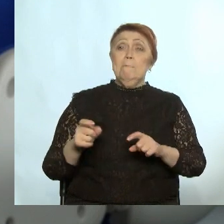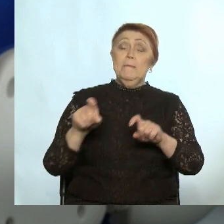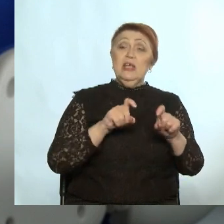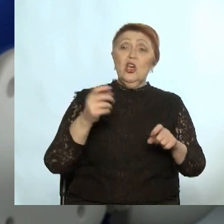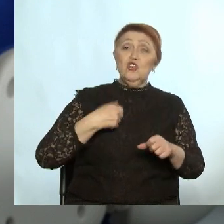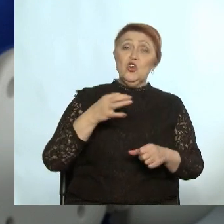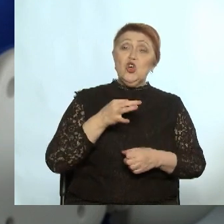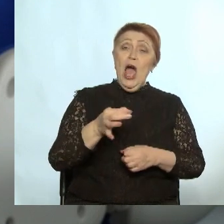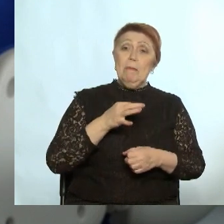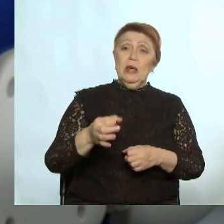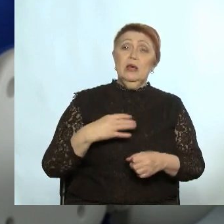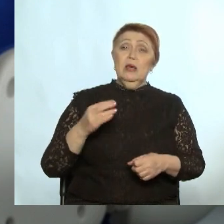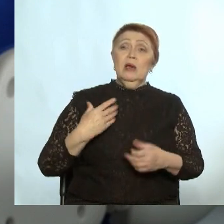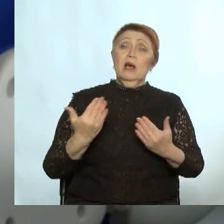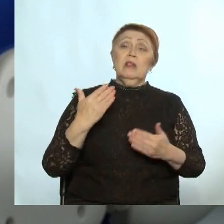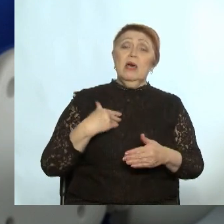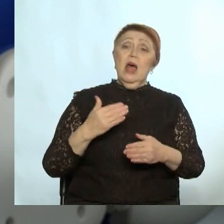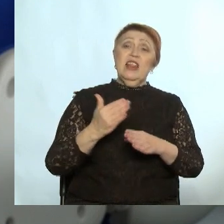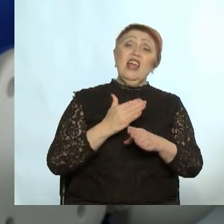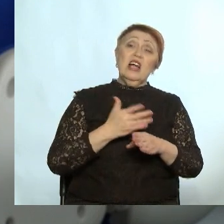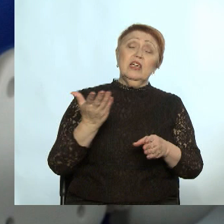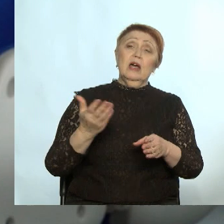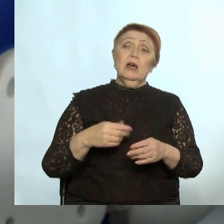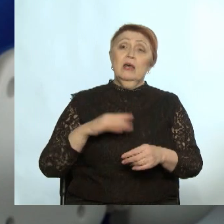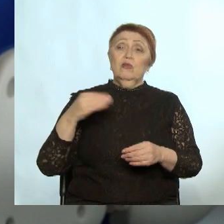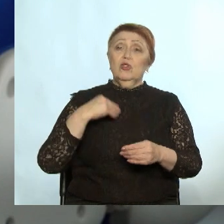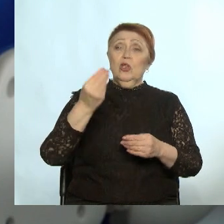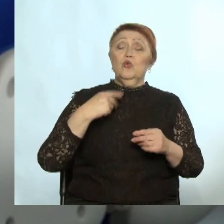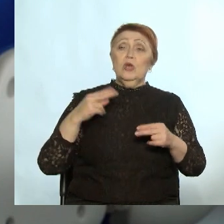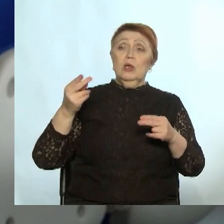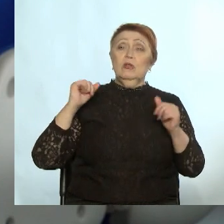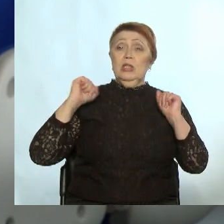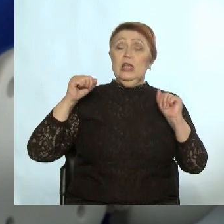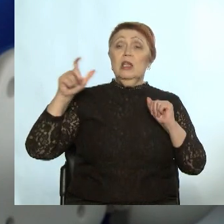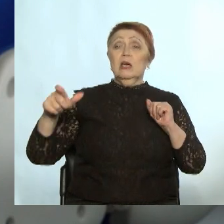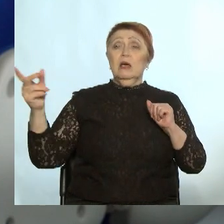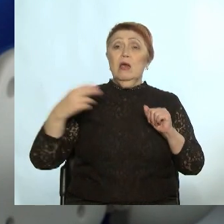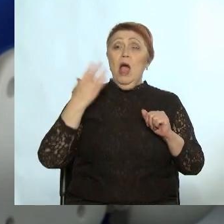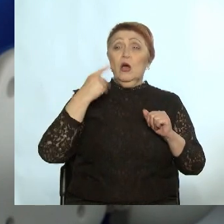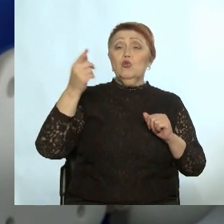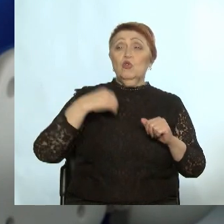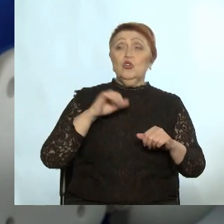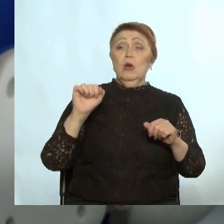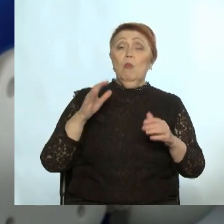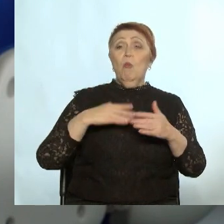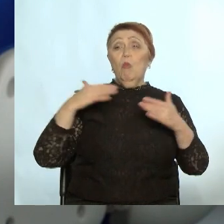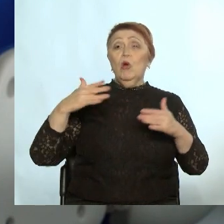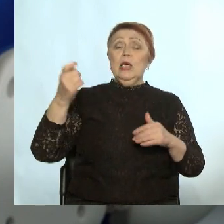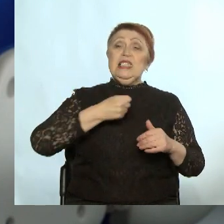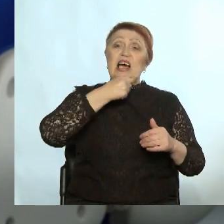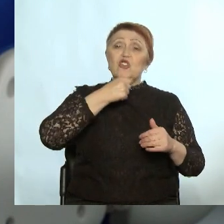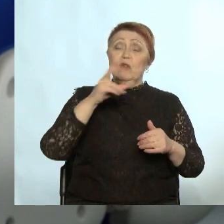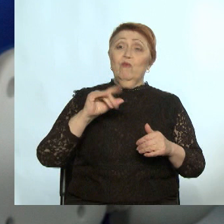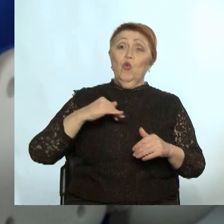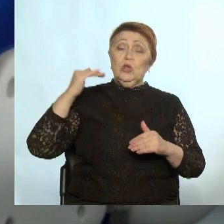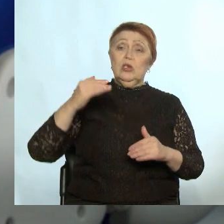столько даже, сколько там тактически как-то. Потом тактики дадут вон тренеры, которые работают уже с более старшими возрастами, то есть это начиная ЮХЛ, МХЛ,